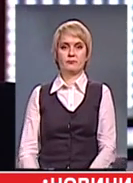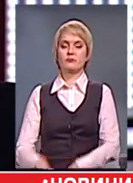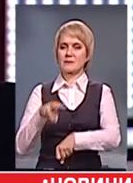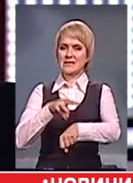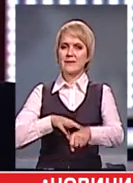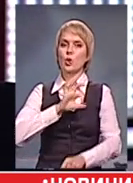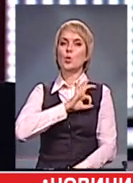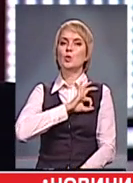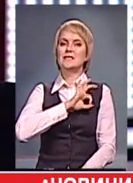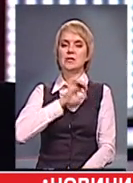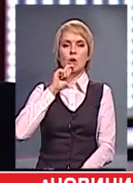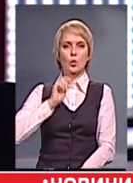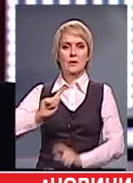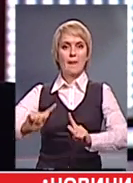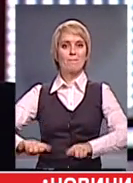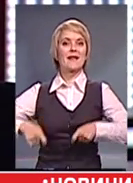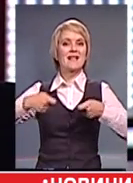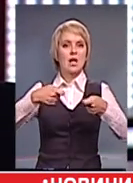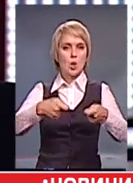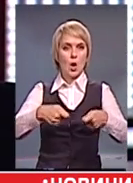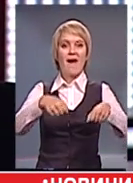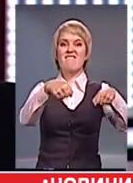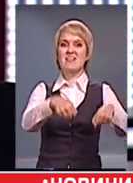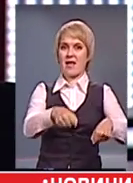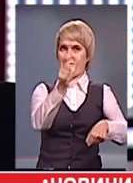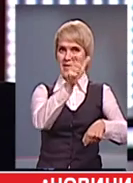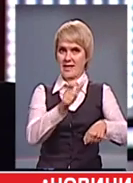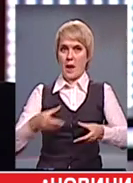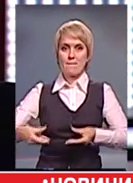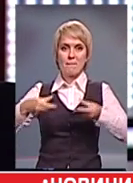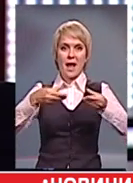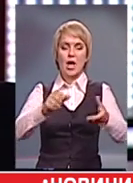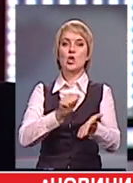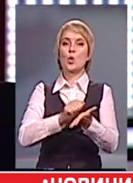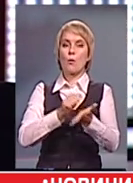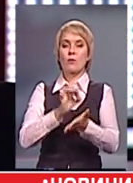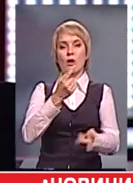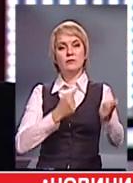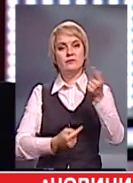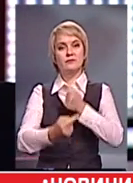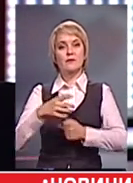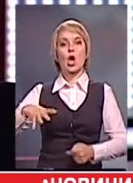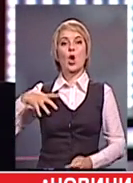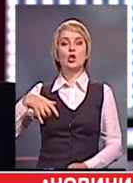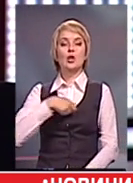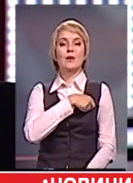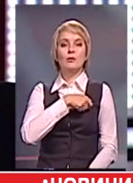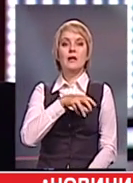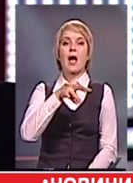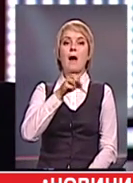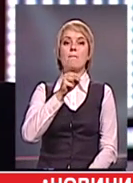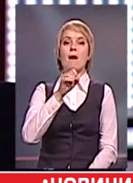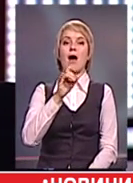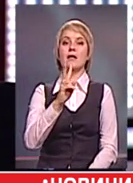Міністерство юстиції України передало владі Італії пакет документів щодо екстрадиції колишнього нардепа Ігоря Маркова. Про це сказала на брифінгу